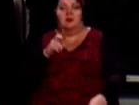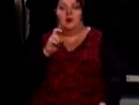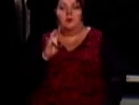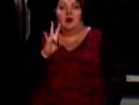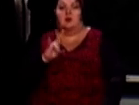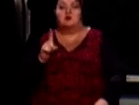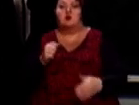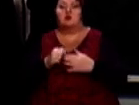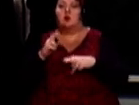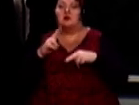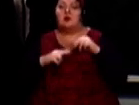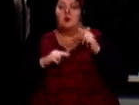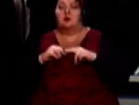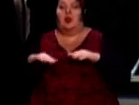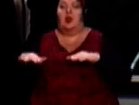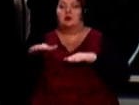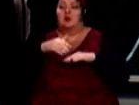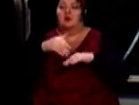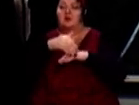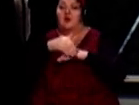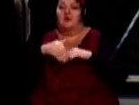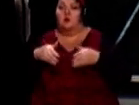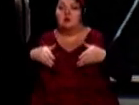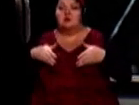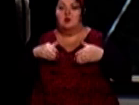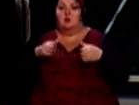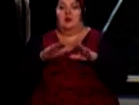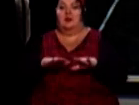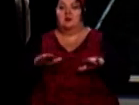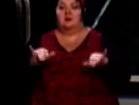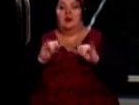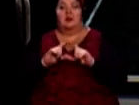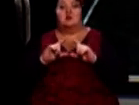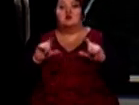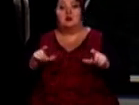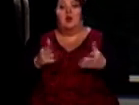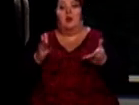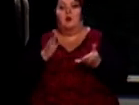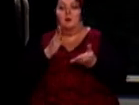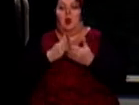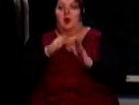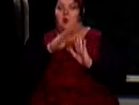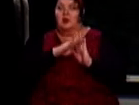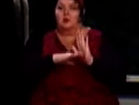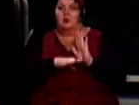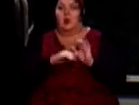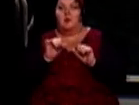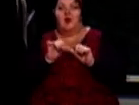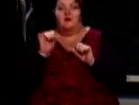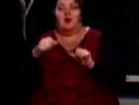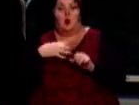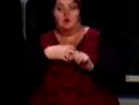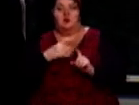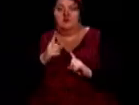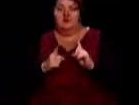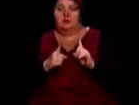щодо забудови територій, вулиць, доріг, населених пунктів, дитсадків і шкіл. Як саме, маємо інфографіку, ми виокремили основні зміни.